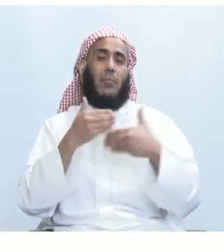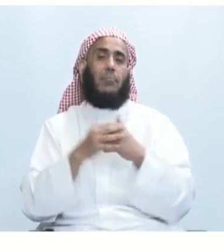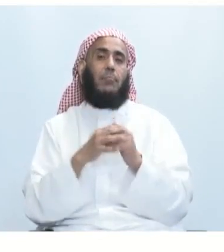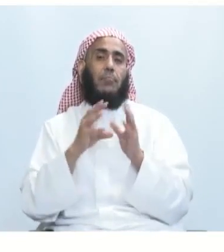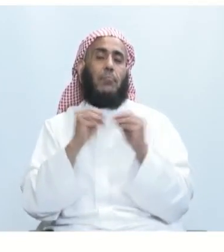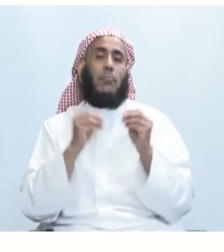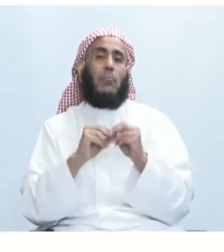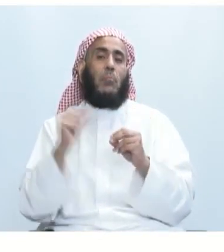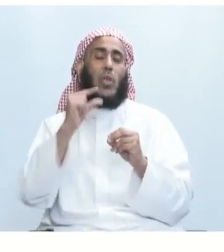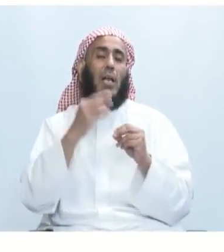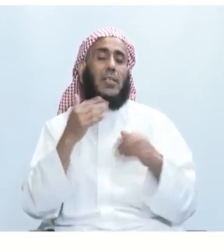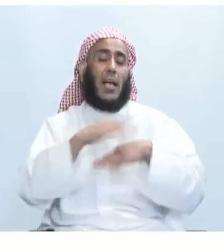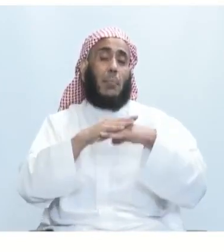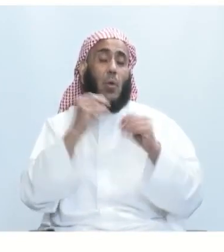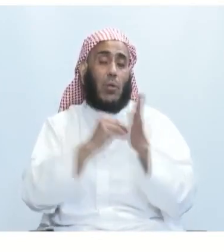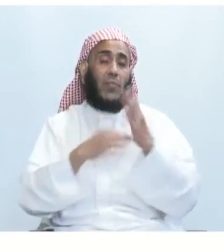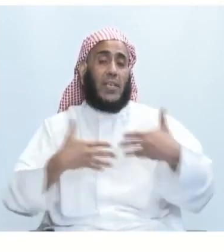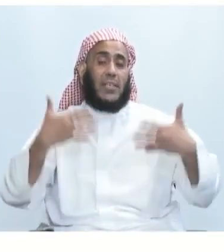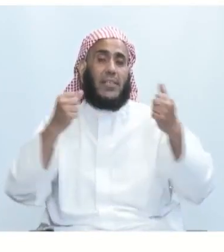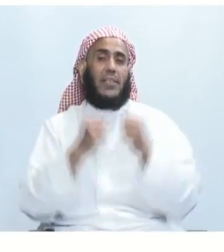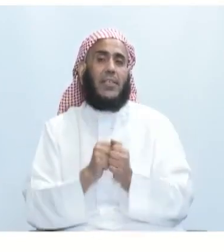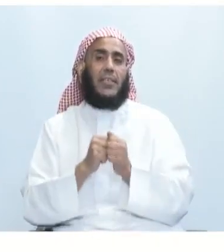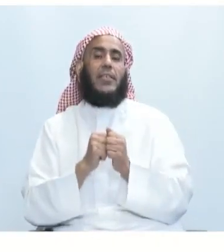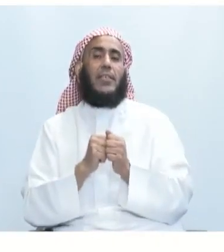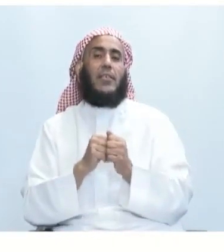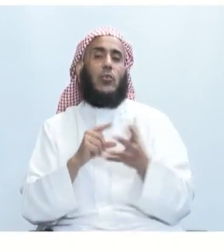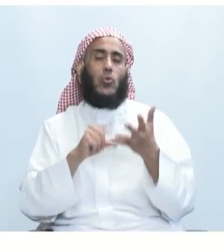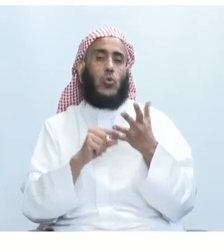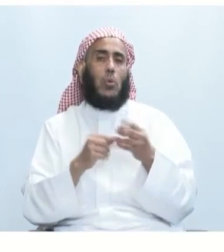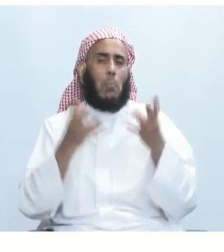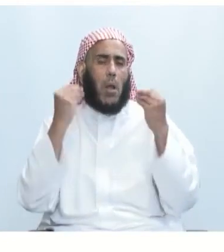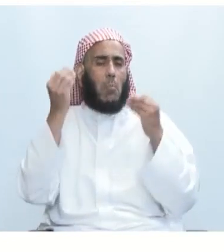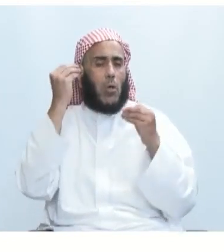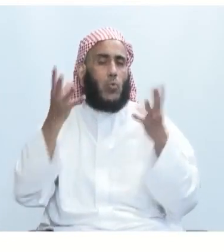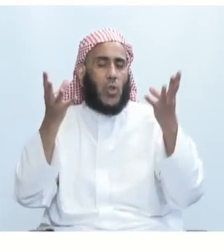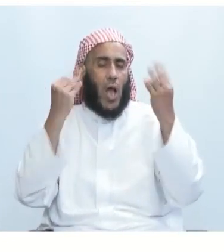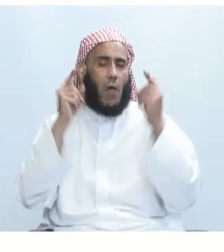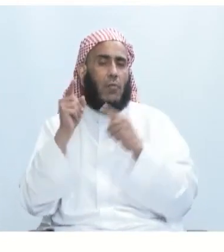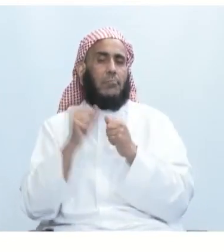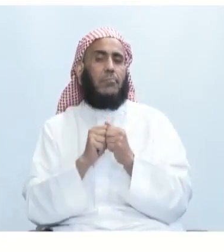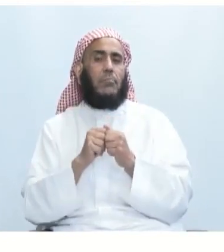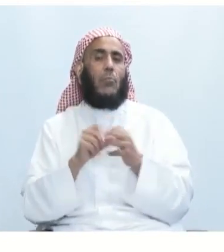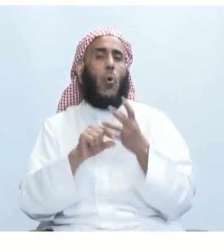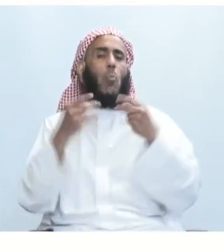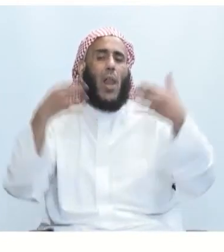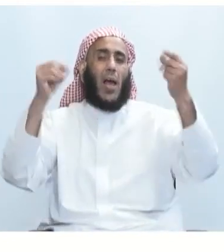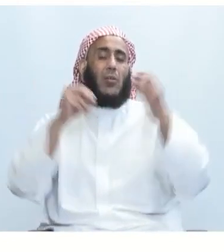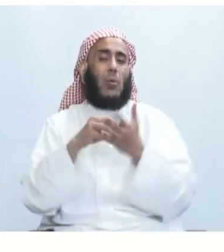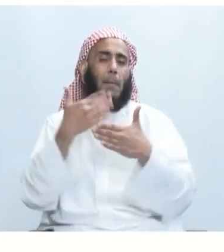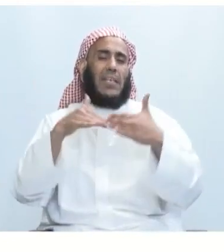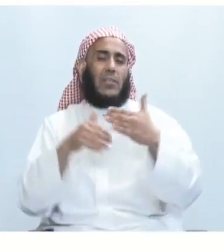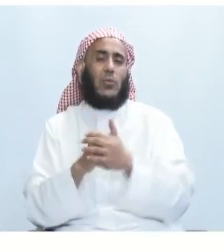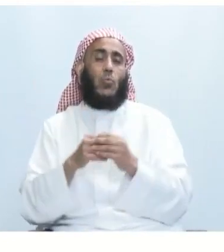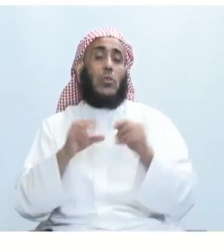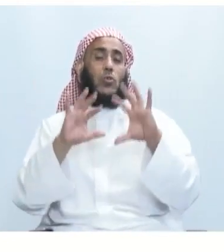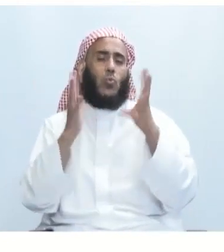النص مصطلحات ادبيه وردت في النص وهي من جزء من مخزوني الثقافي مثلا اعرفها معلقات وقراه ما بين السطور